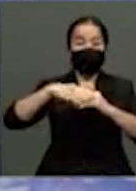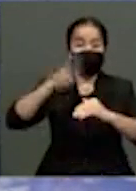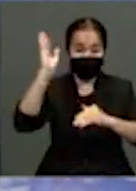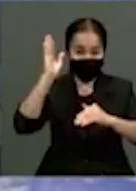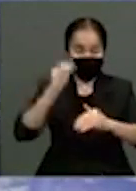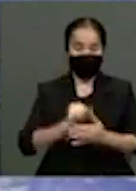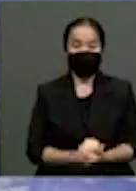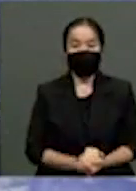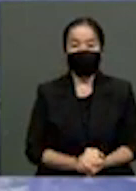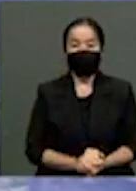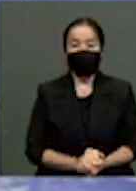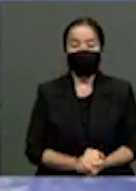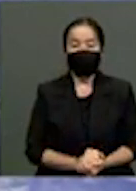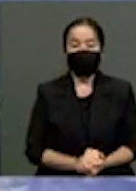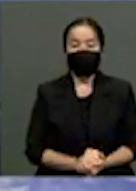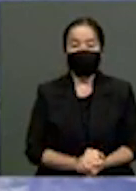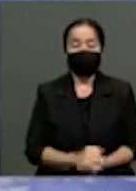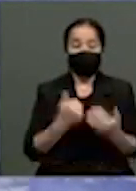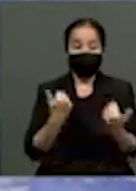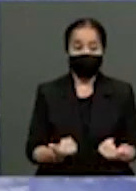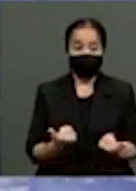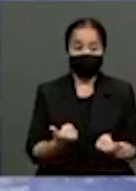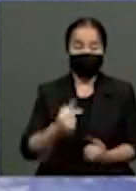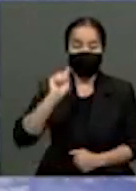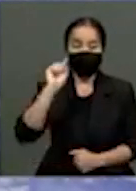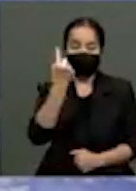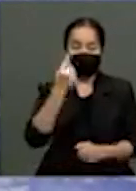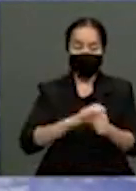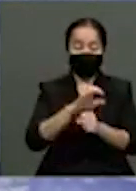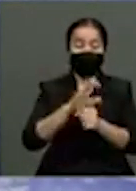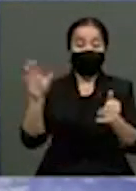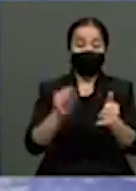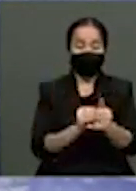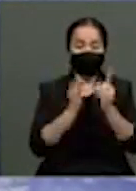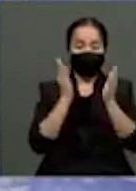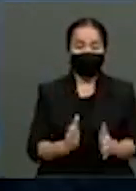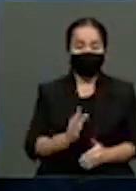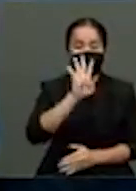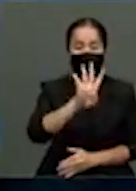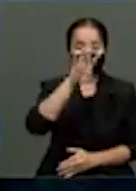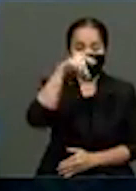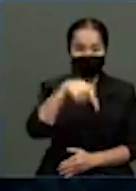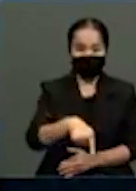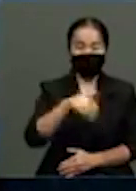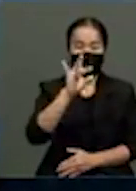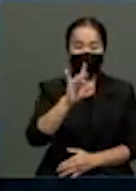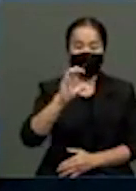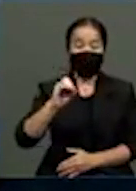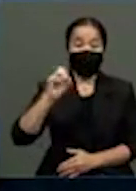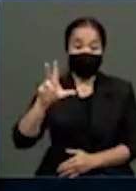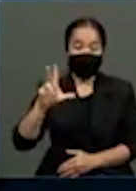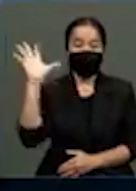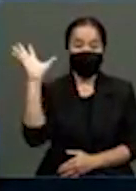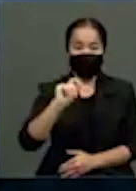ของสกอร์บอร์ดใหม่วันนี้อย่างที่น้องฟลุ๊กบอกนะครับ 4,803 มาจากการติดเชื้อในประ